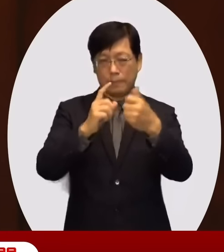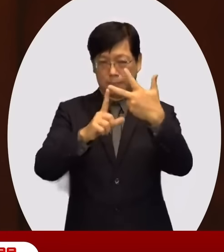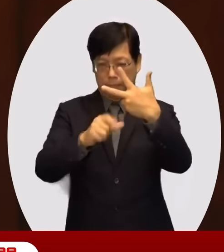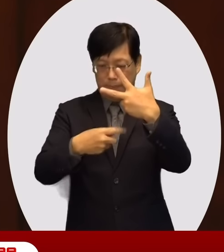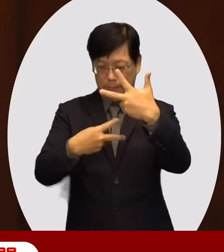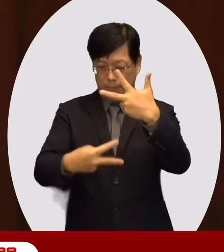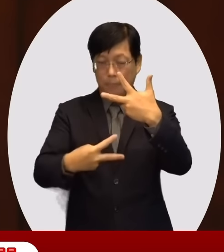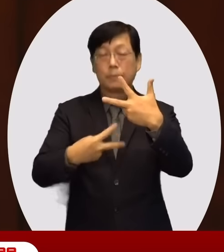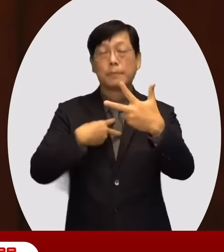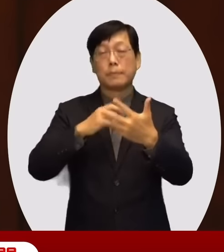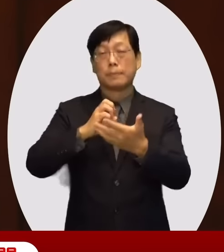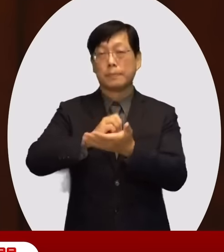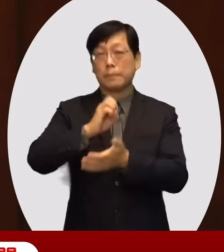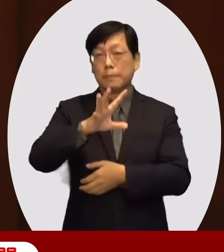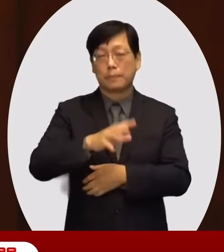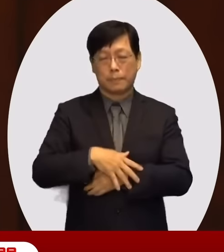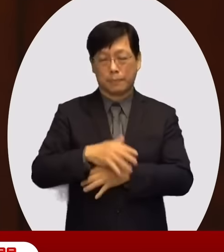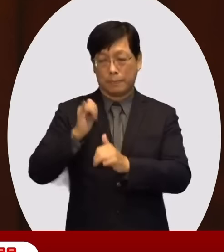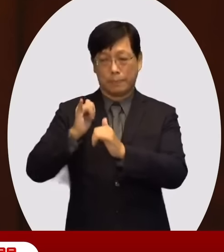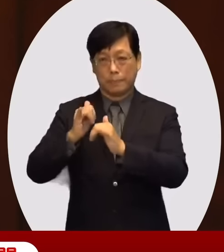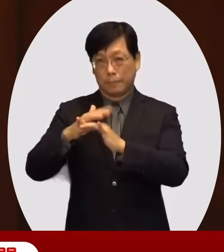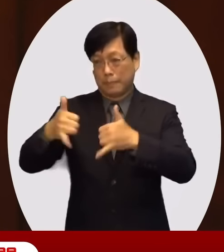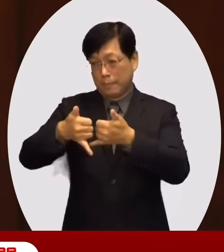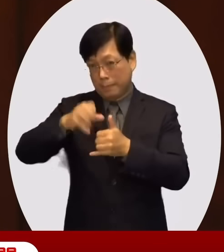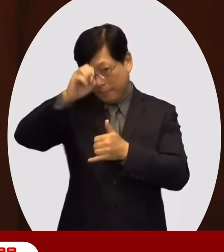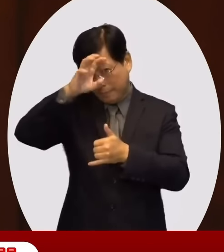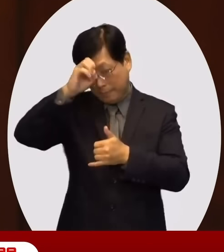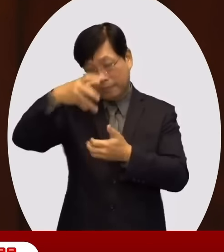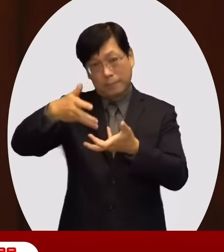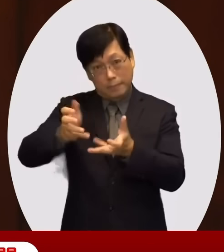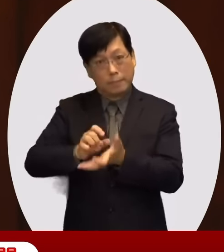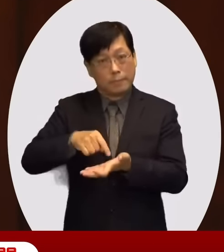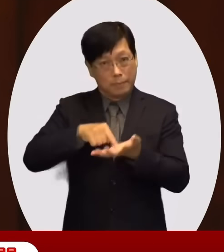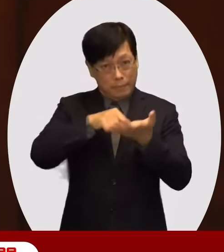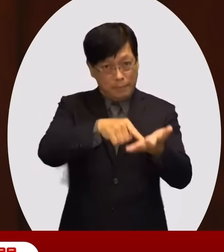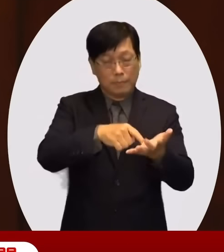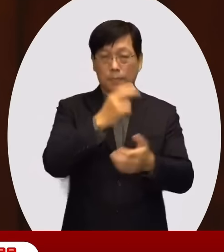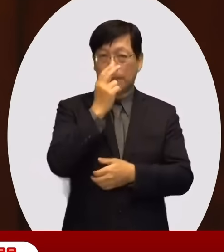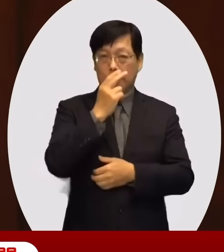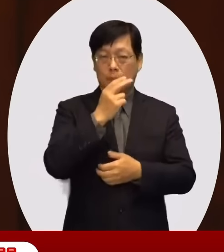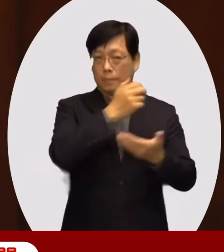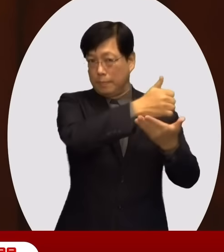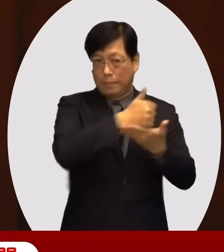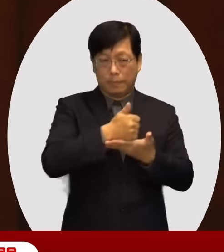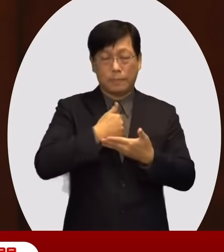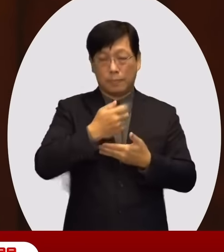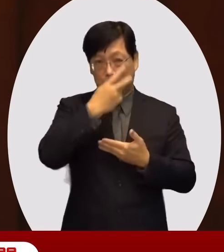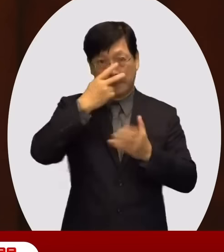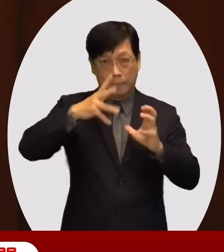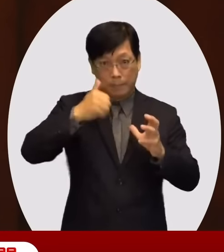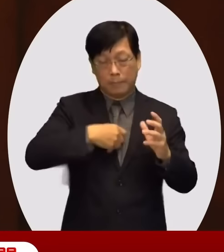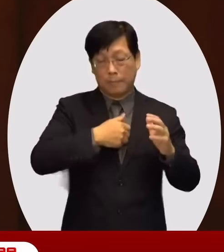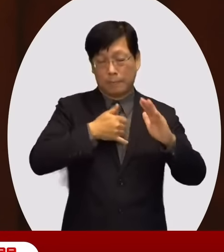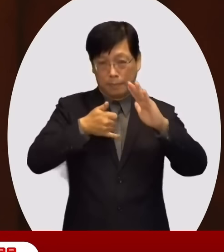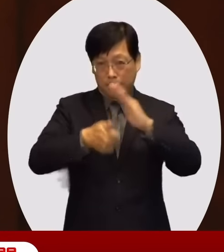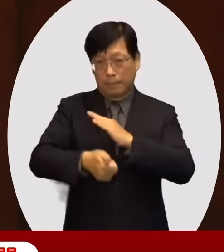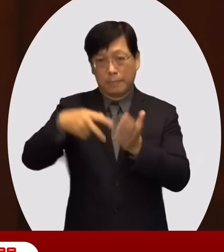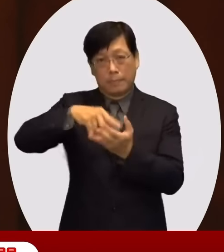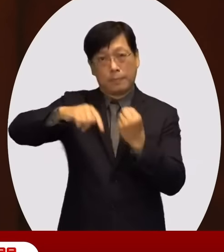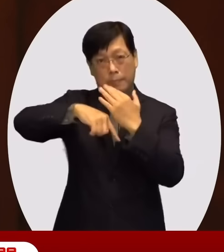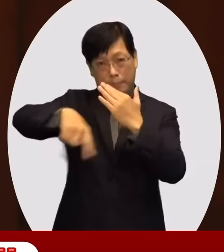113年7月2号的报道啊，民众党的党团已经提案要邀请赖总统到立法院来进行国情报